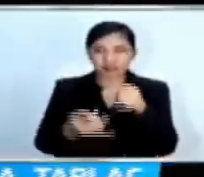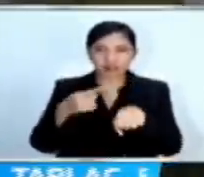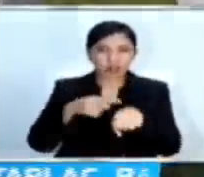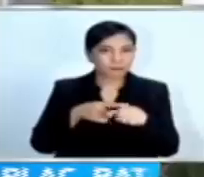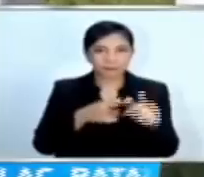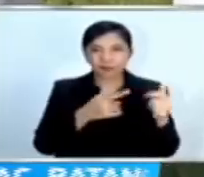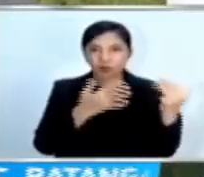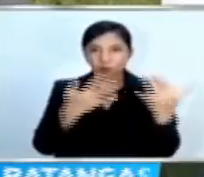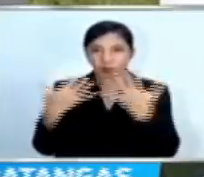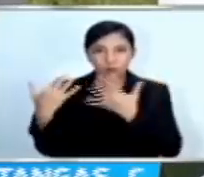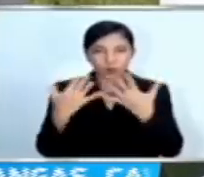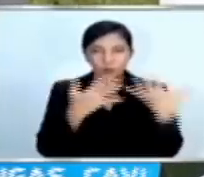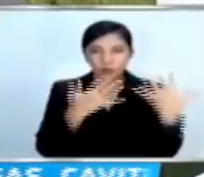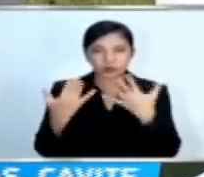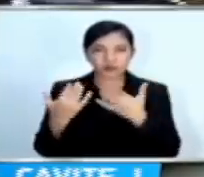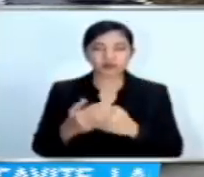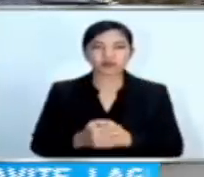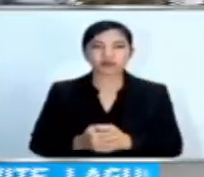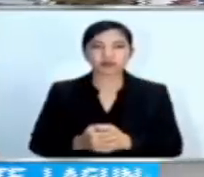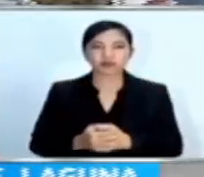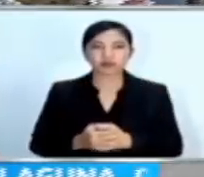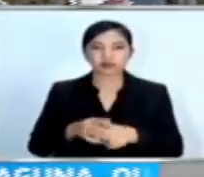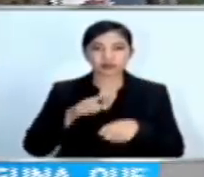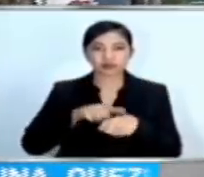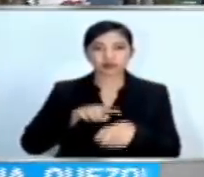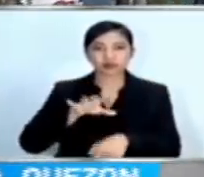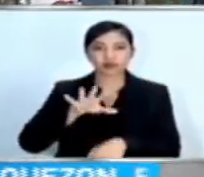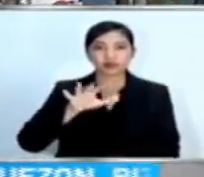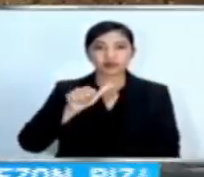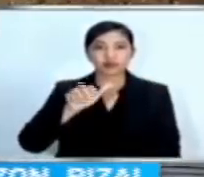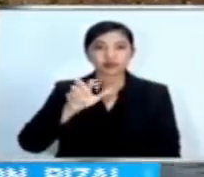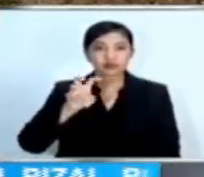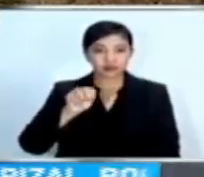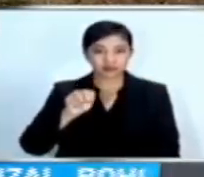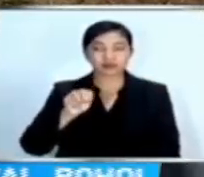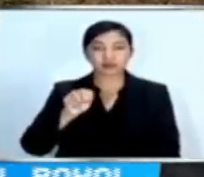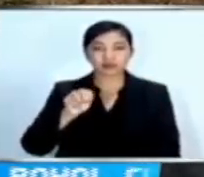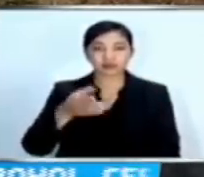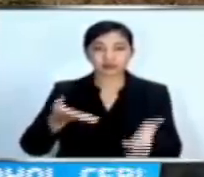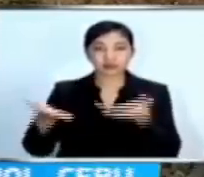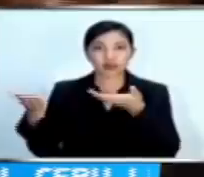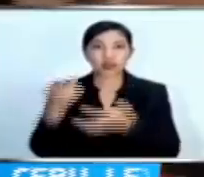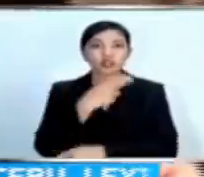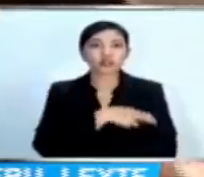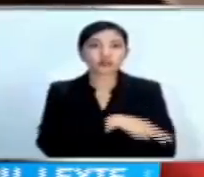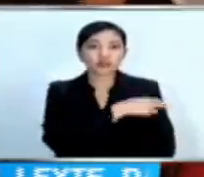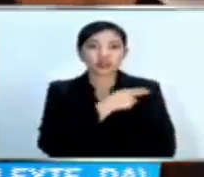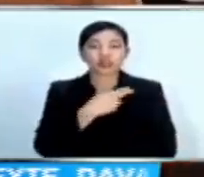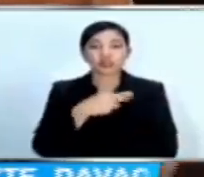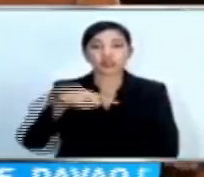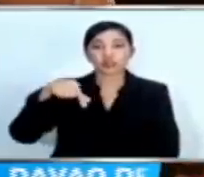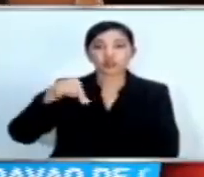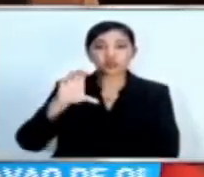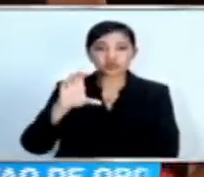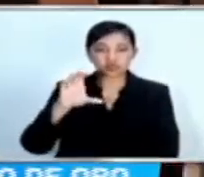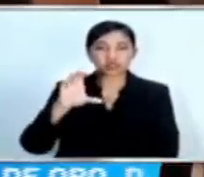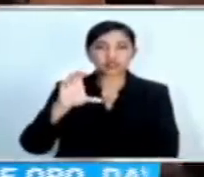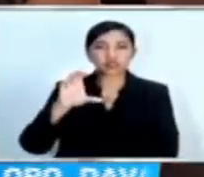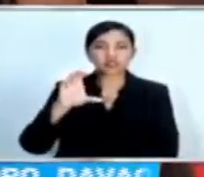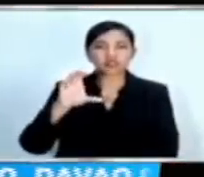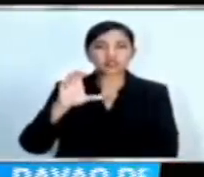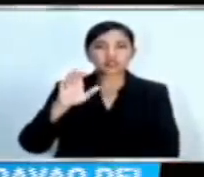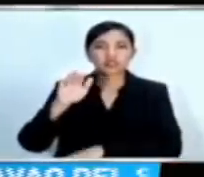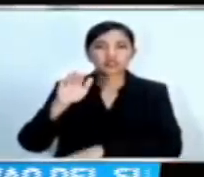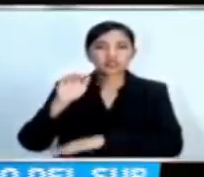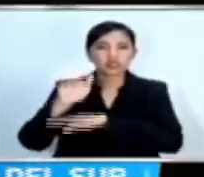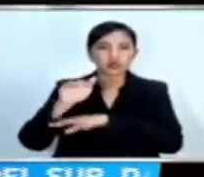kaarawan. Bandang alas 5 ng umaga nang isugod si Aquino sa Capitol Medical Center sa Quezon City. Pasado alas 3 ng hapon,